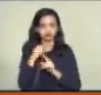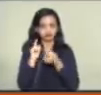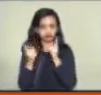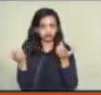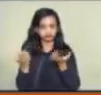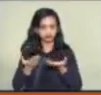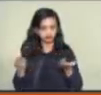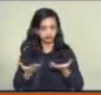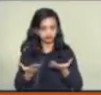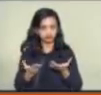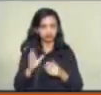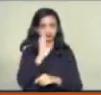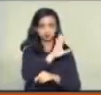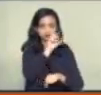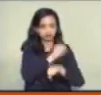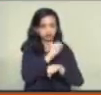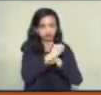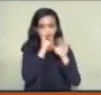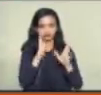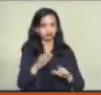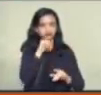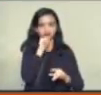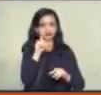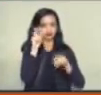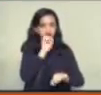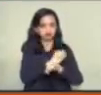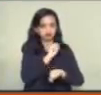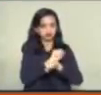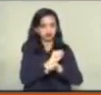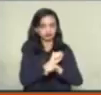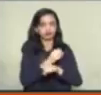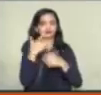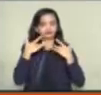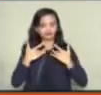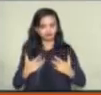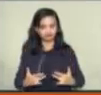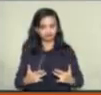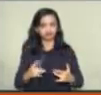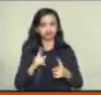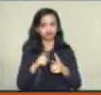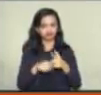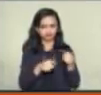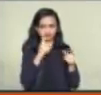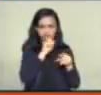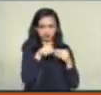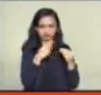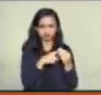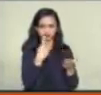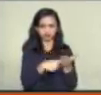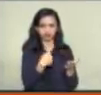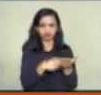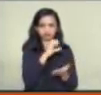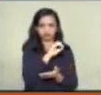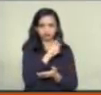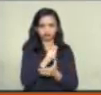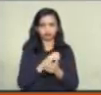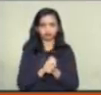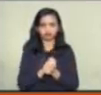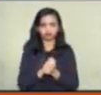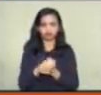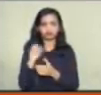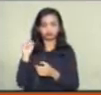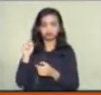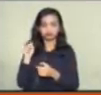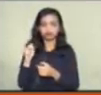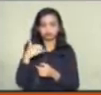pinag-uusapan dito, itong worker ninyo, hindi na po nakapag-concentrate sa trabaho, nadidepress na po siya, and yet you're talking about overtime. Po kasi ito po